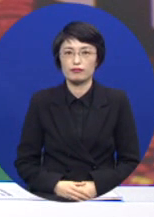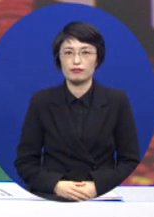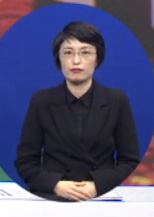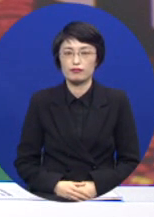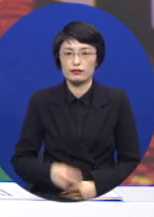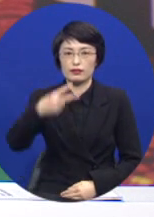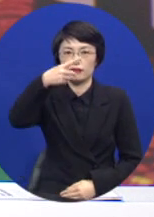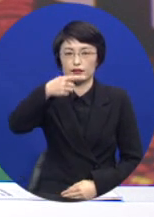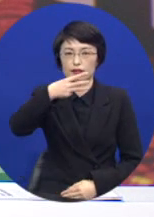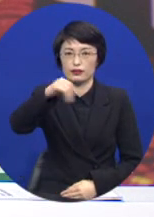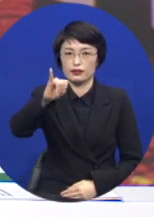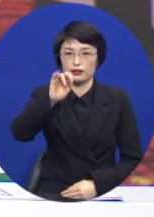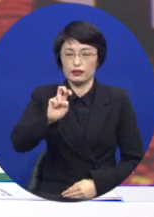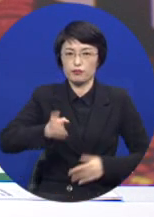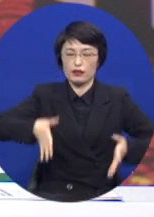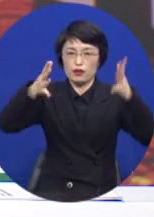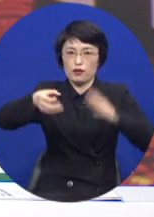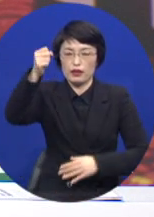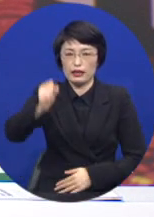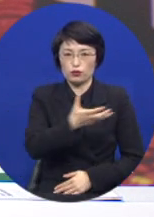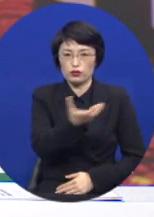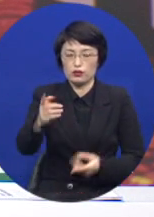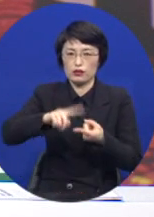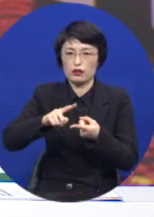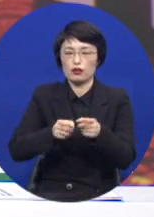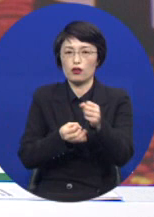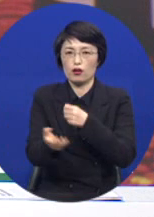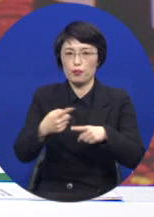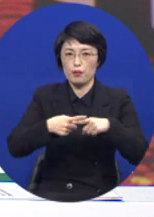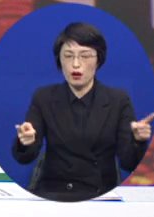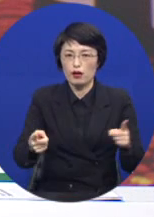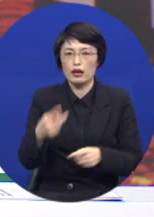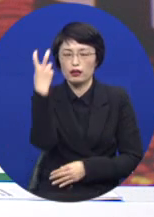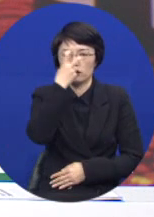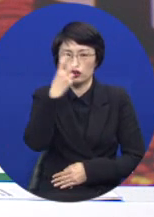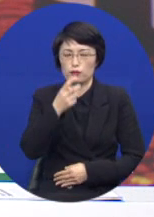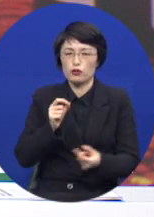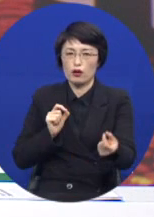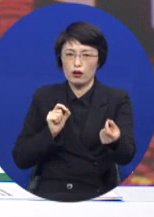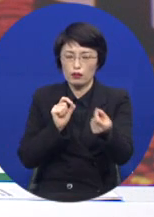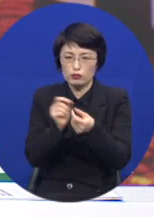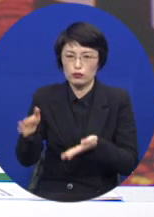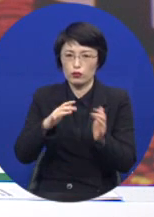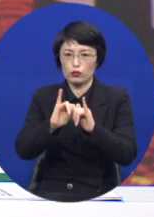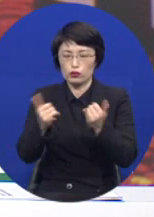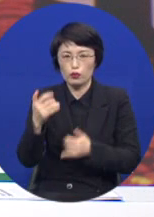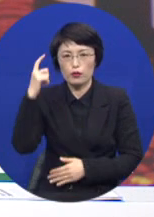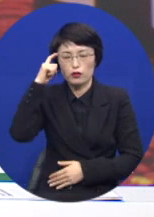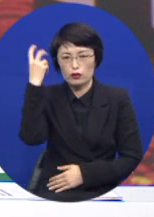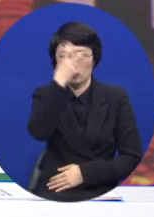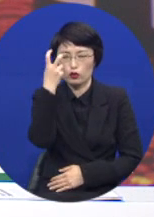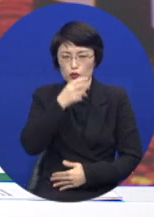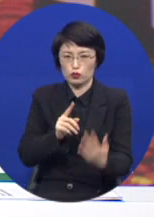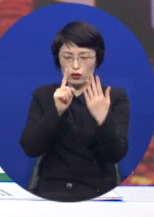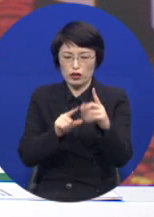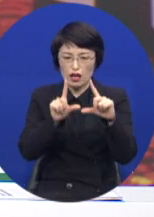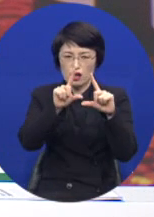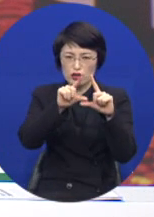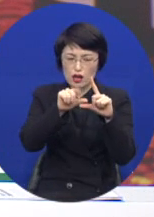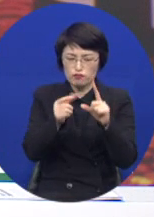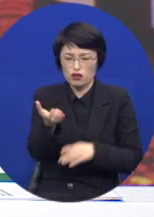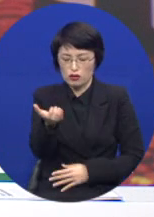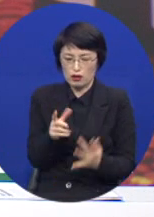드림 타워 카지노 이전에 대한 영향평가 심의를 앞두고 도민 의견 조사 대상 인원 가운데 일부를 사전에